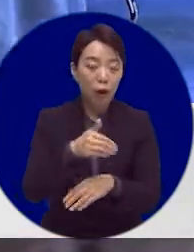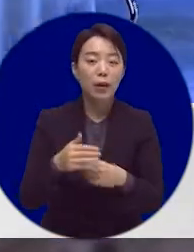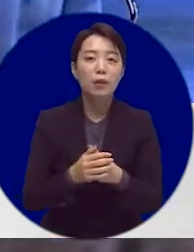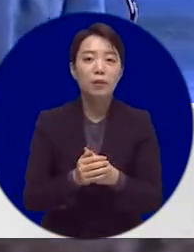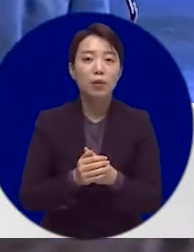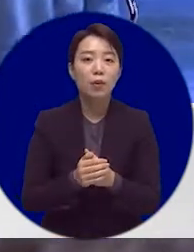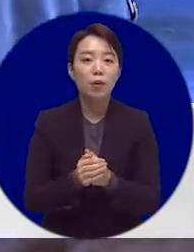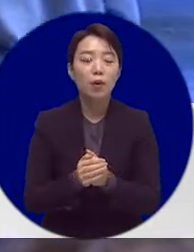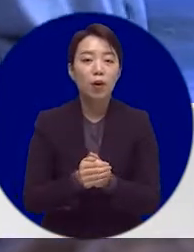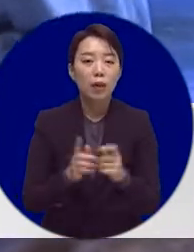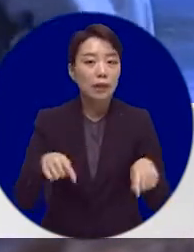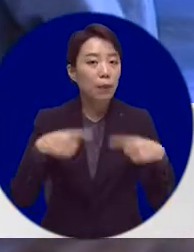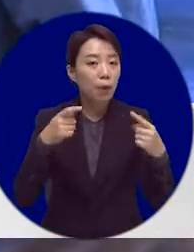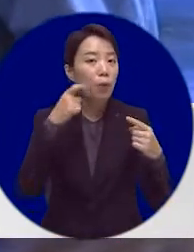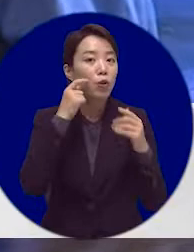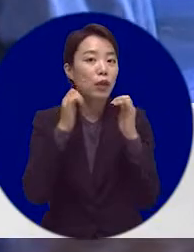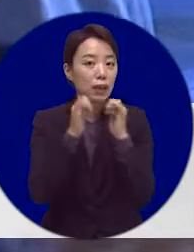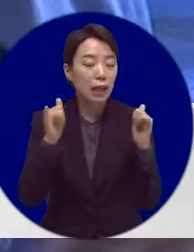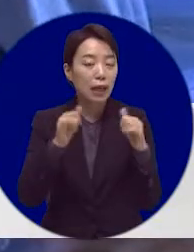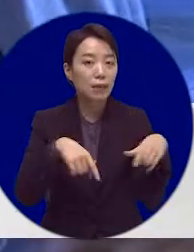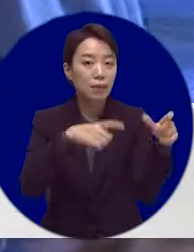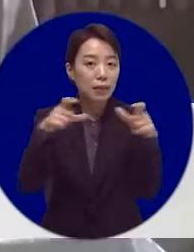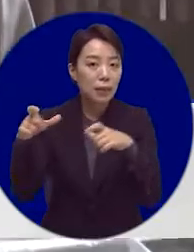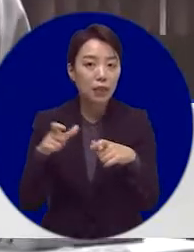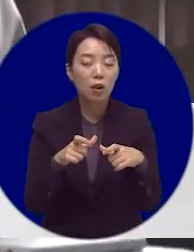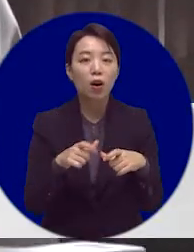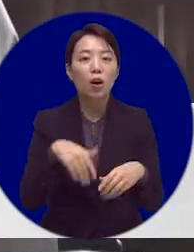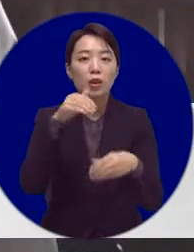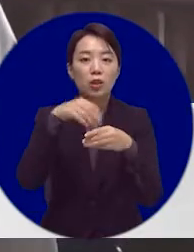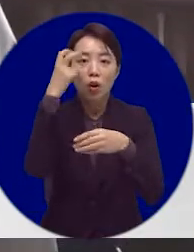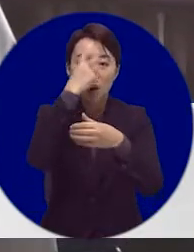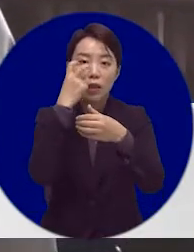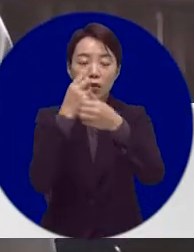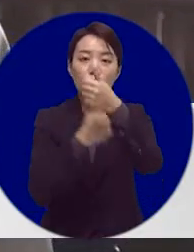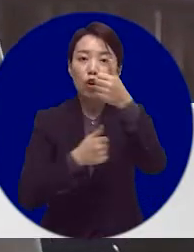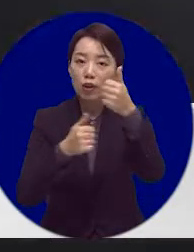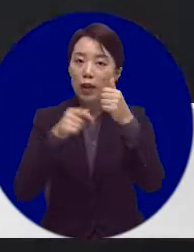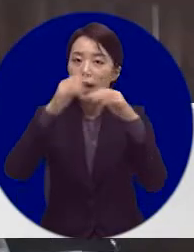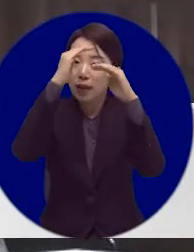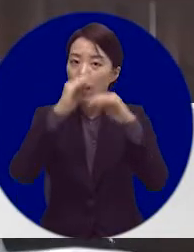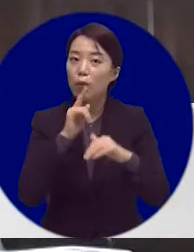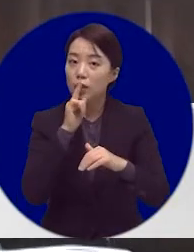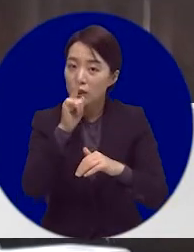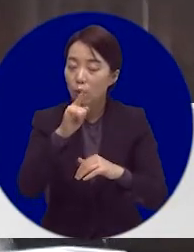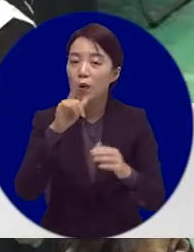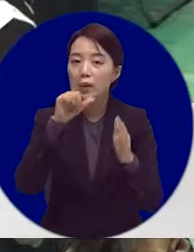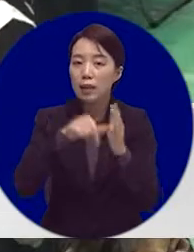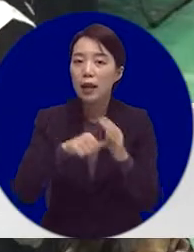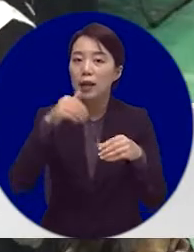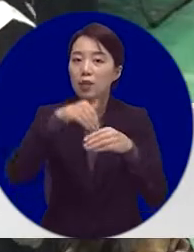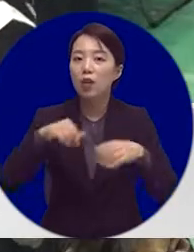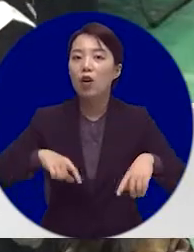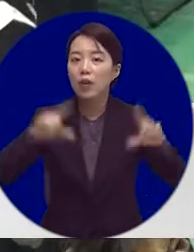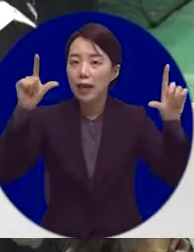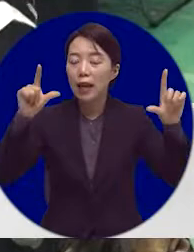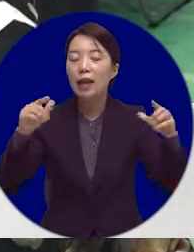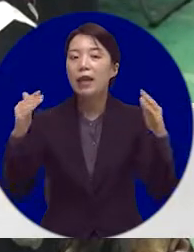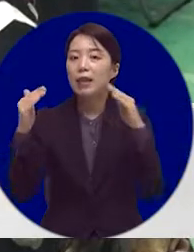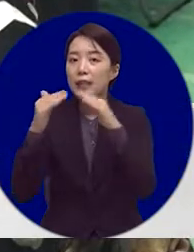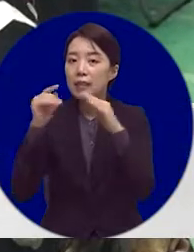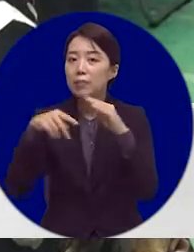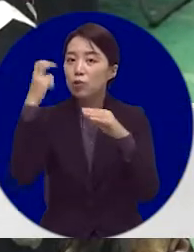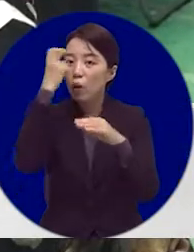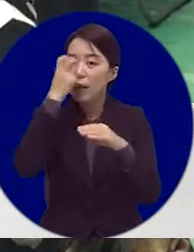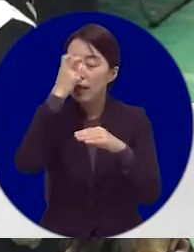선상투표를 못하게 된 선원은 관할 구시군 선거관리위원회에 그 사실을 신고하면 선거일에 자신의 주소지를